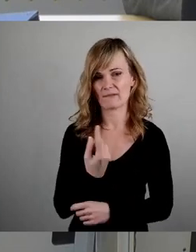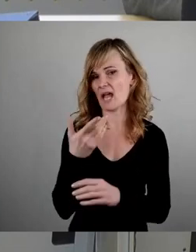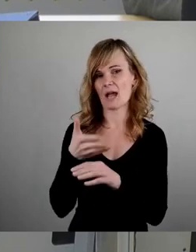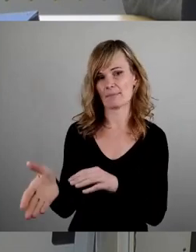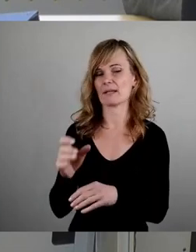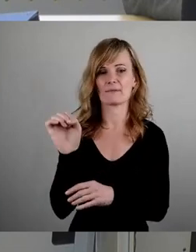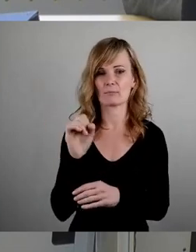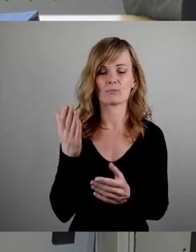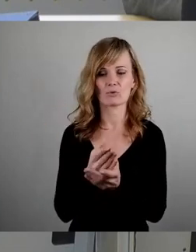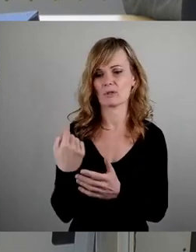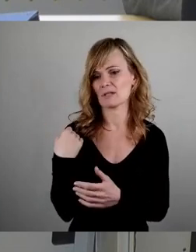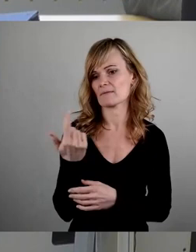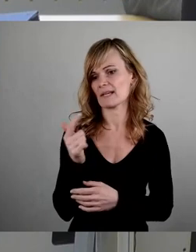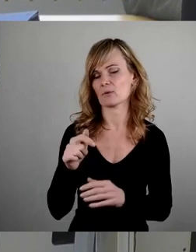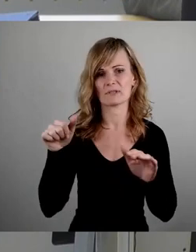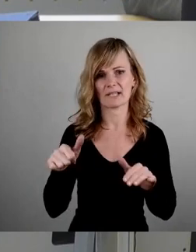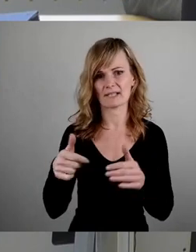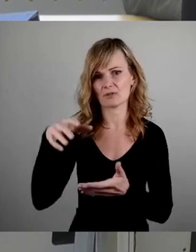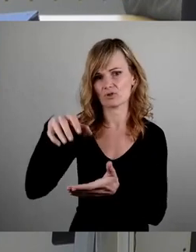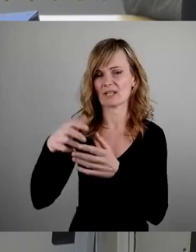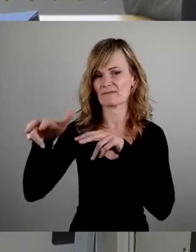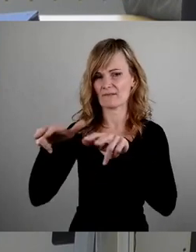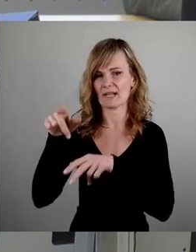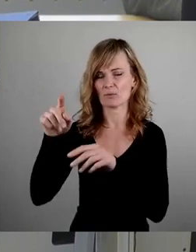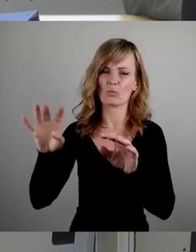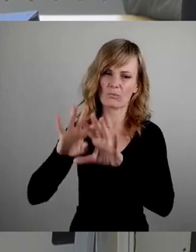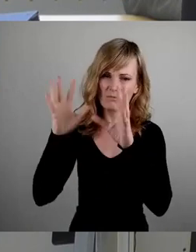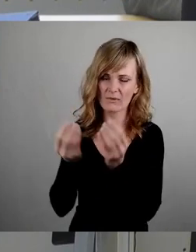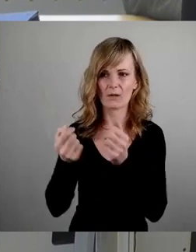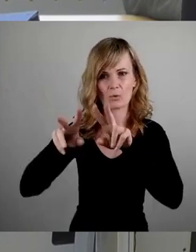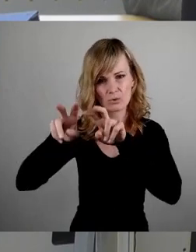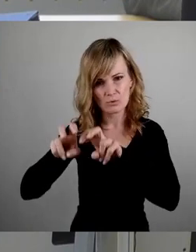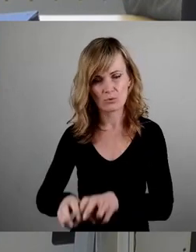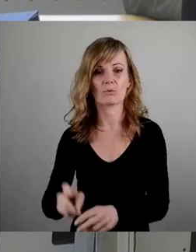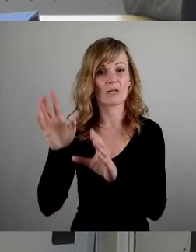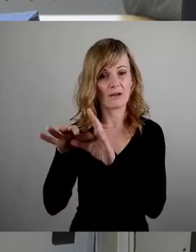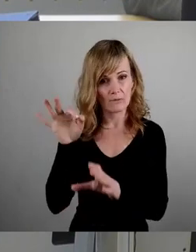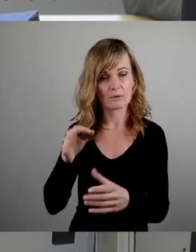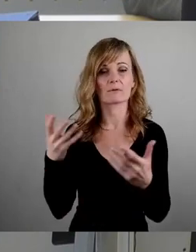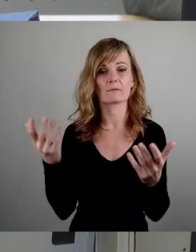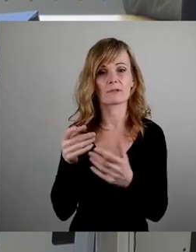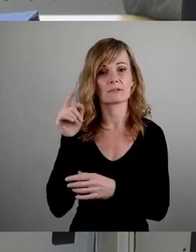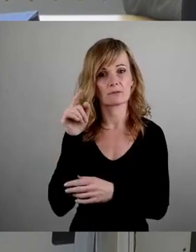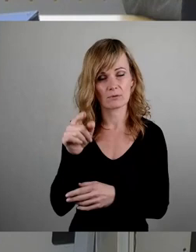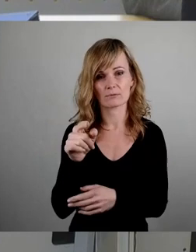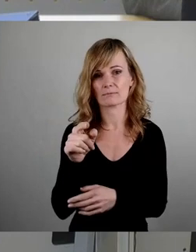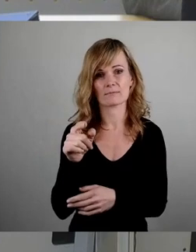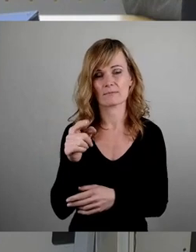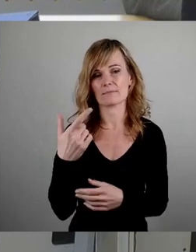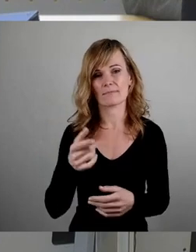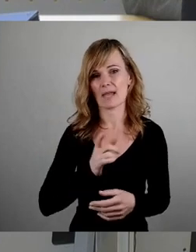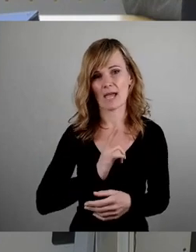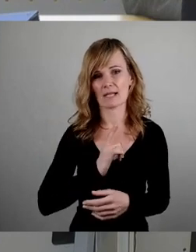schon 2016 die Stadtverwaltung in einer umfangreichen Untersuchung herausgefunden hat, dass es quasi ein Ding